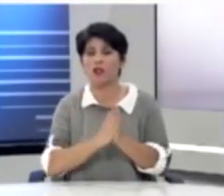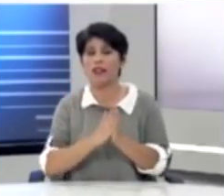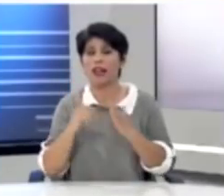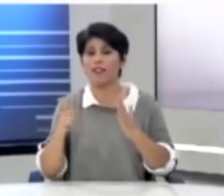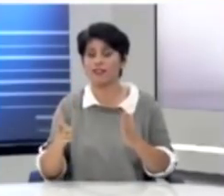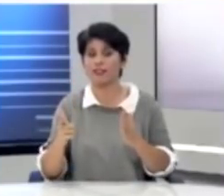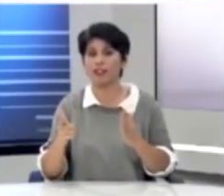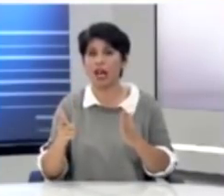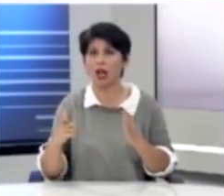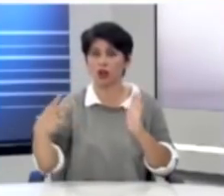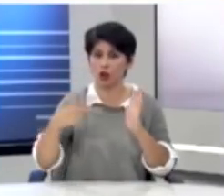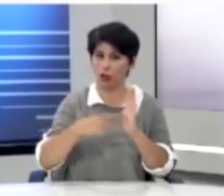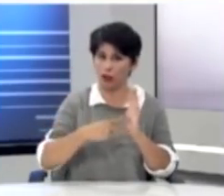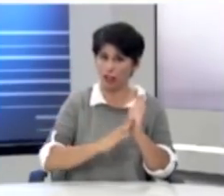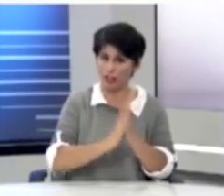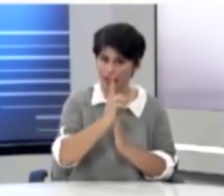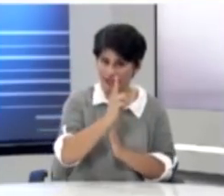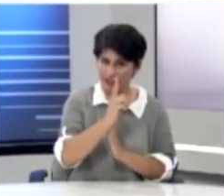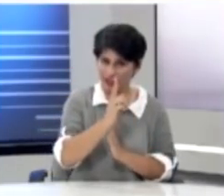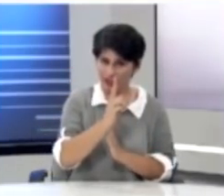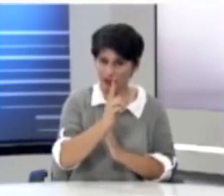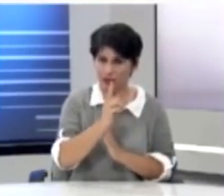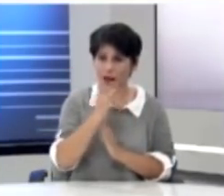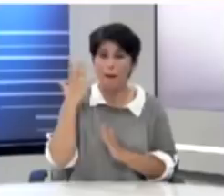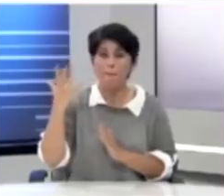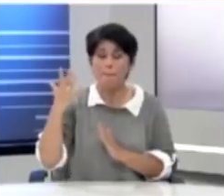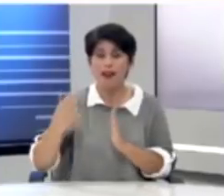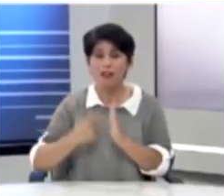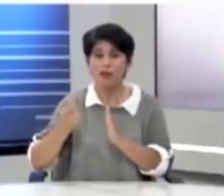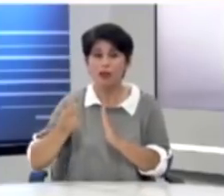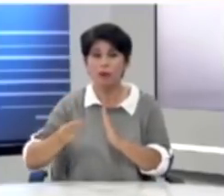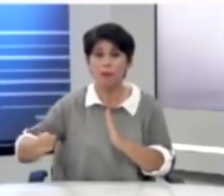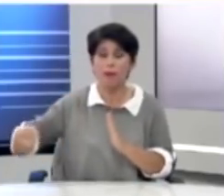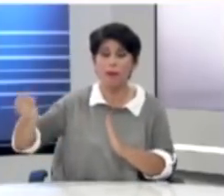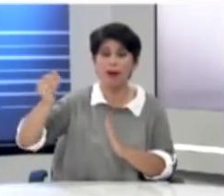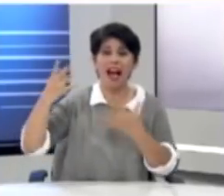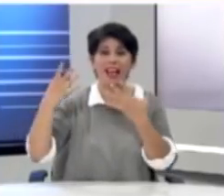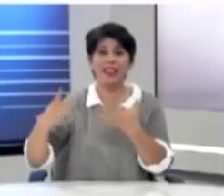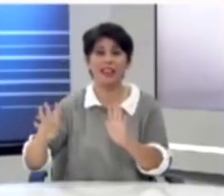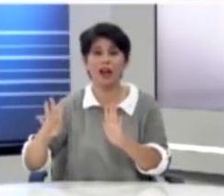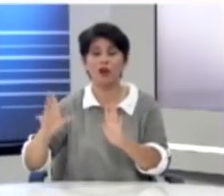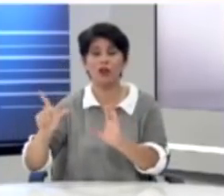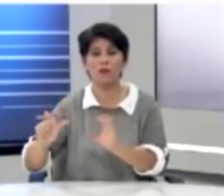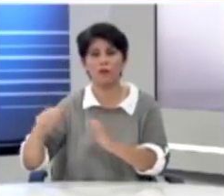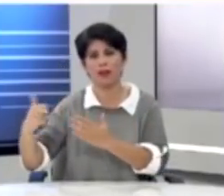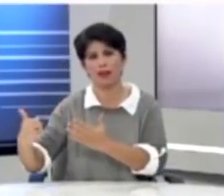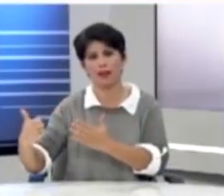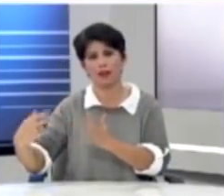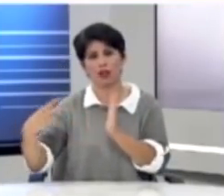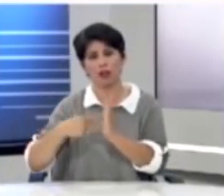217 το 2011 πενταπλασιάστηκαν και έφτασαν τις 976